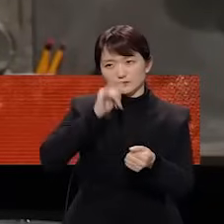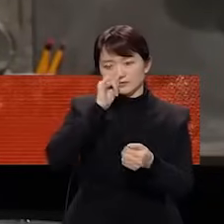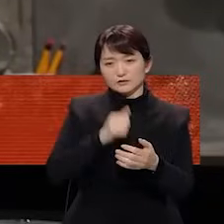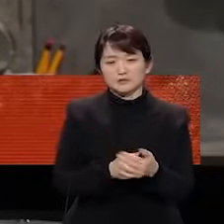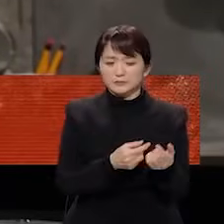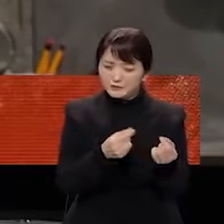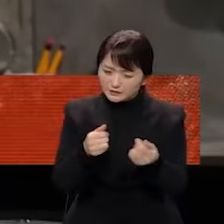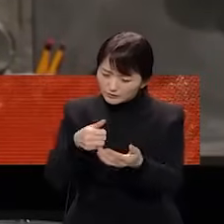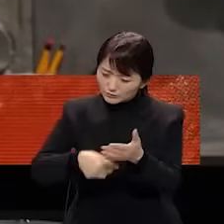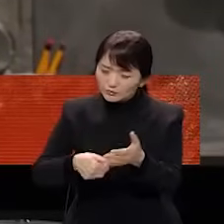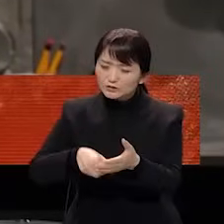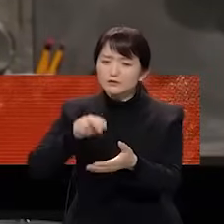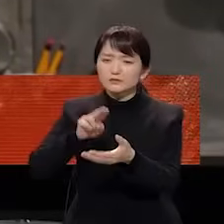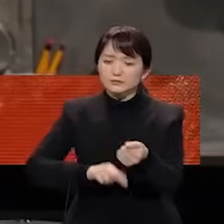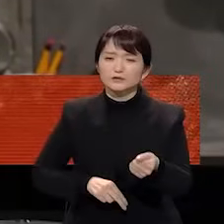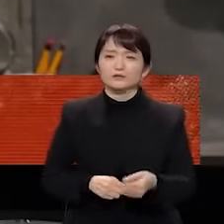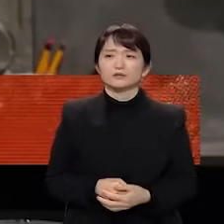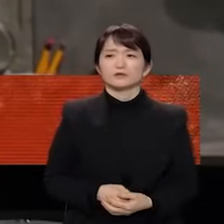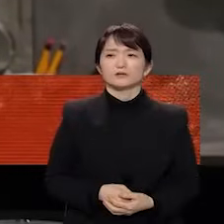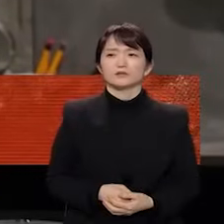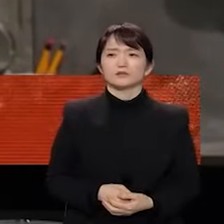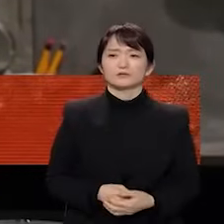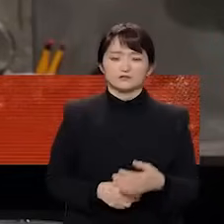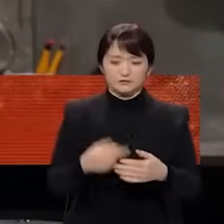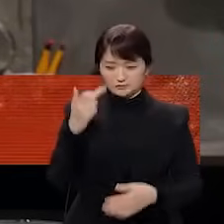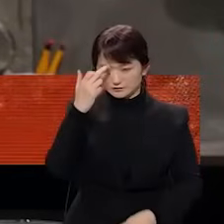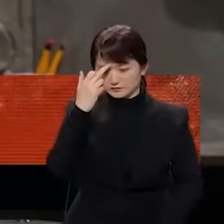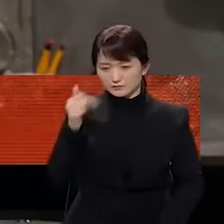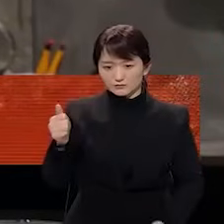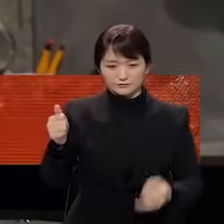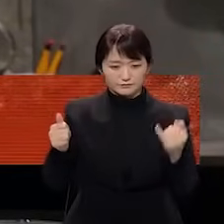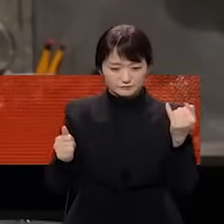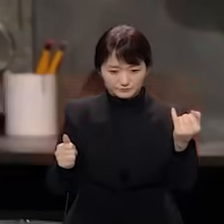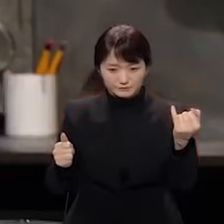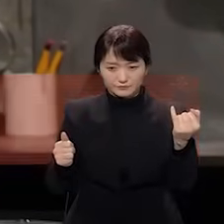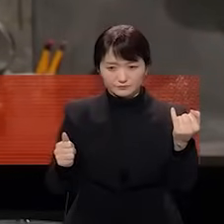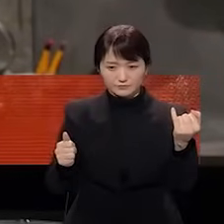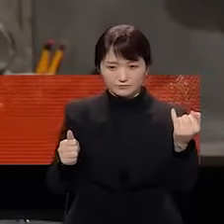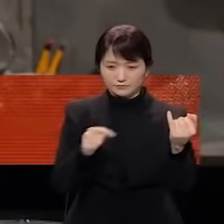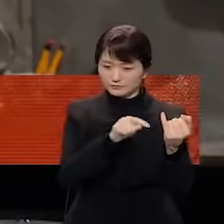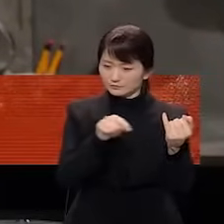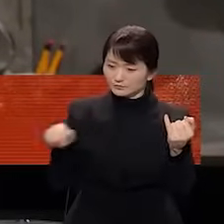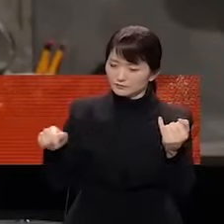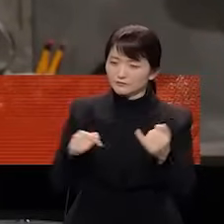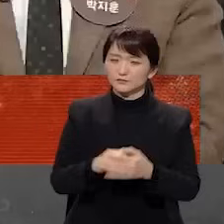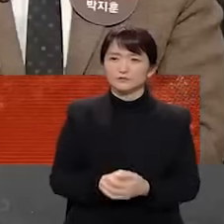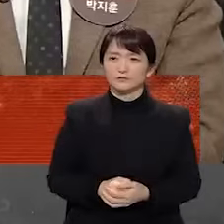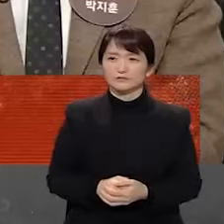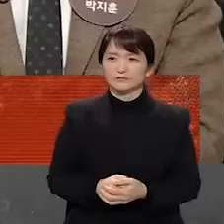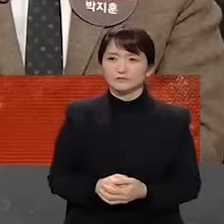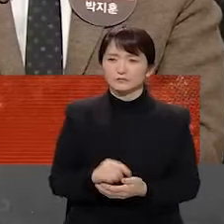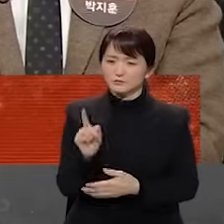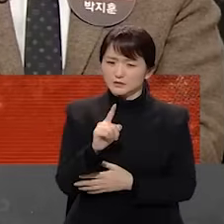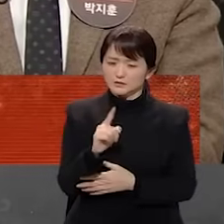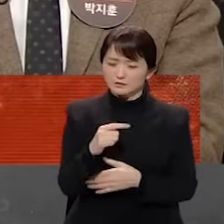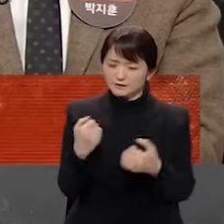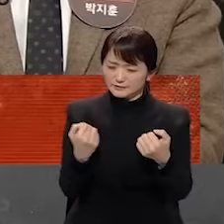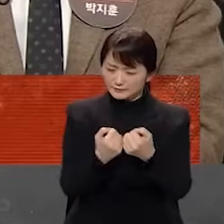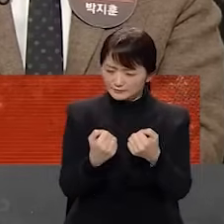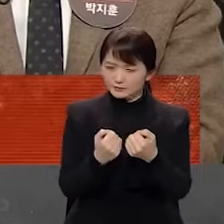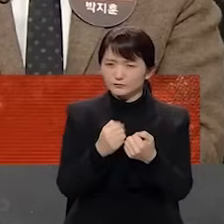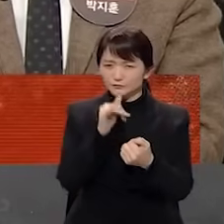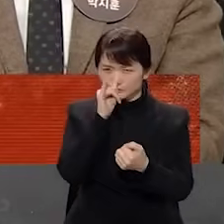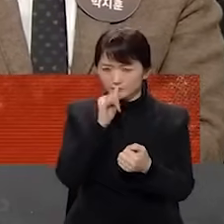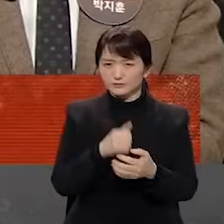했다라고 합니다 그 과정에서이 체하고 피자하고 뭔가 압력이라는 다툼이 있었다라고 얘기가 좀